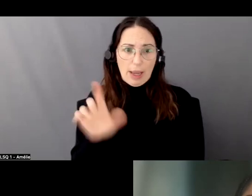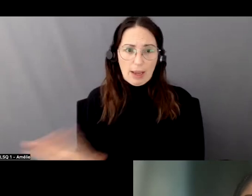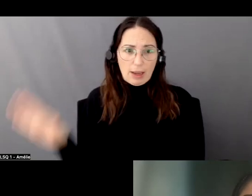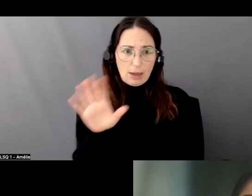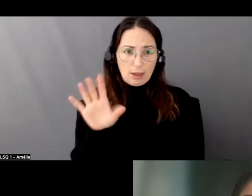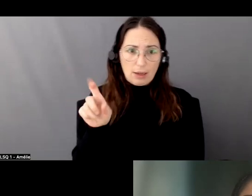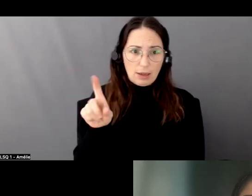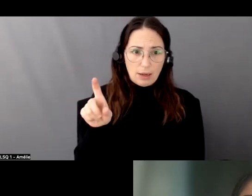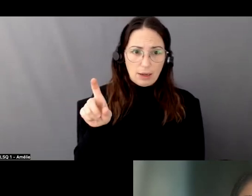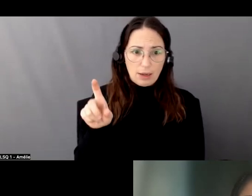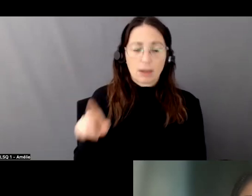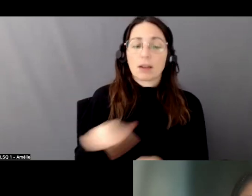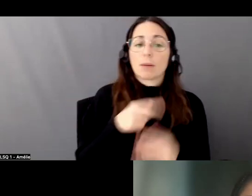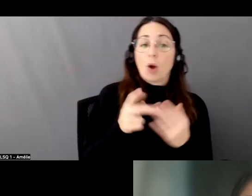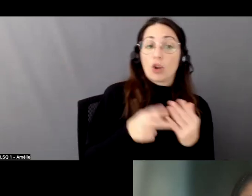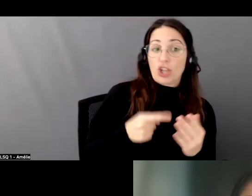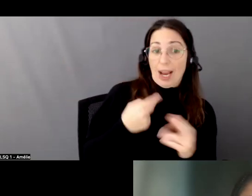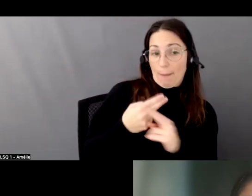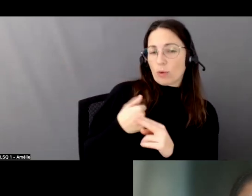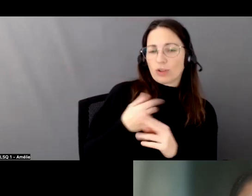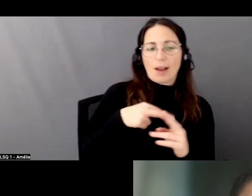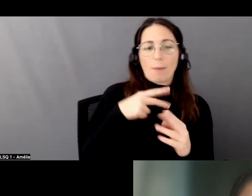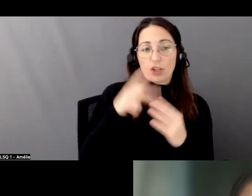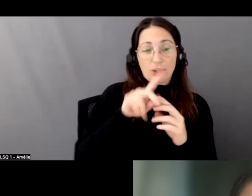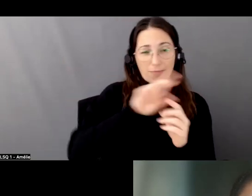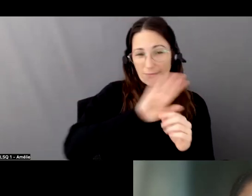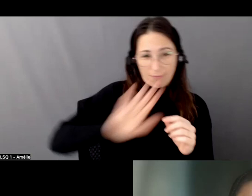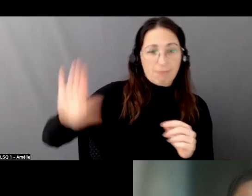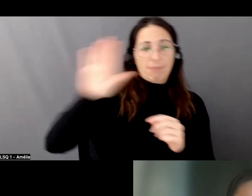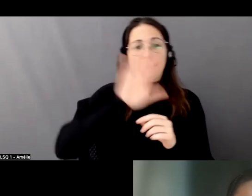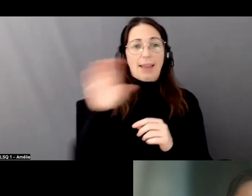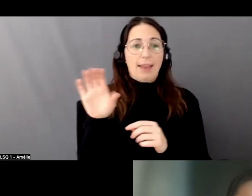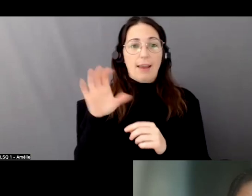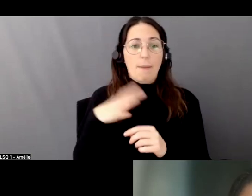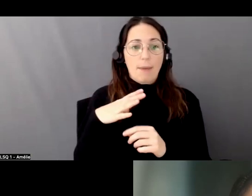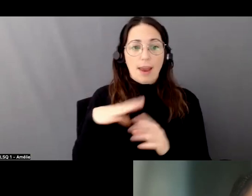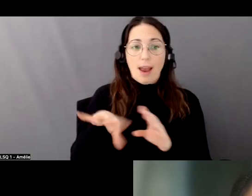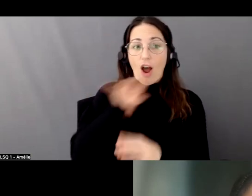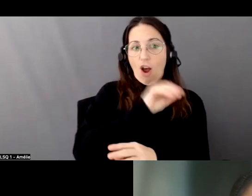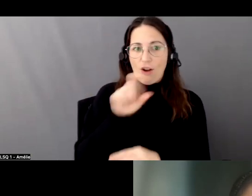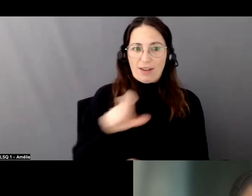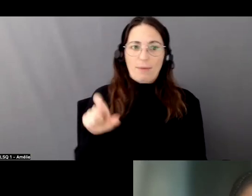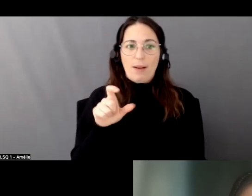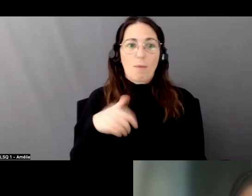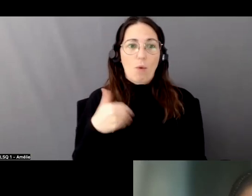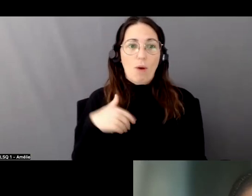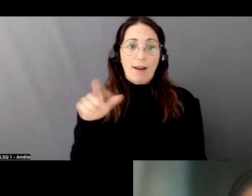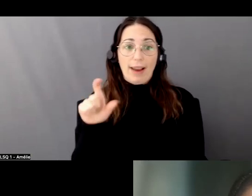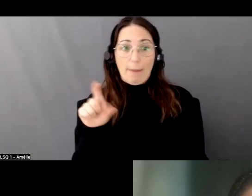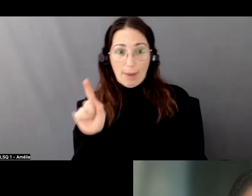Euh, Ce projet est offert à travers le Canada, mais hors Québec, parce que le Québec